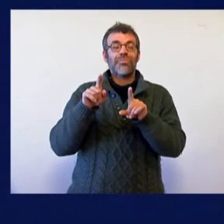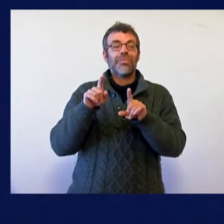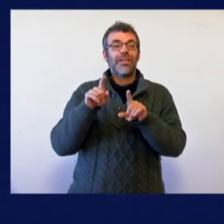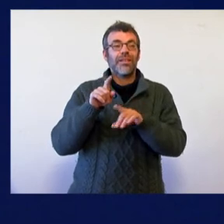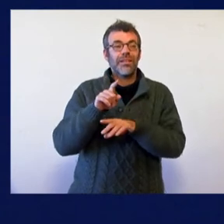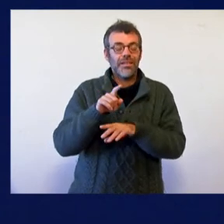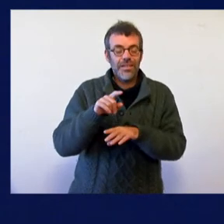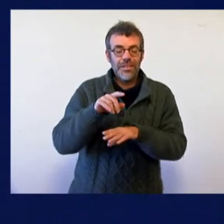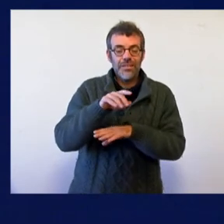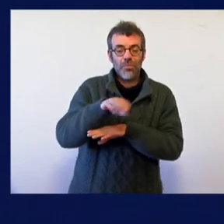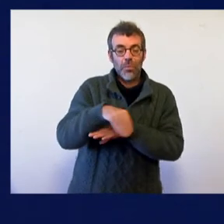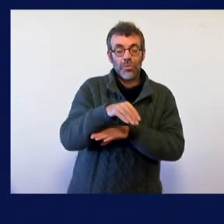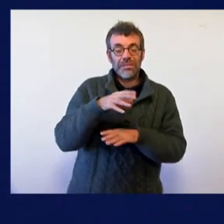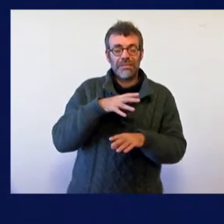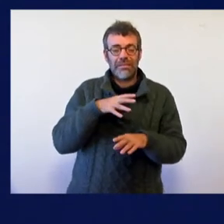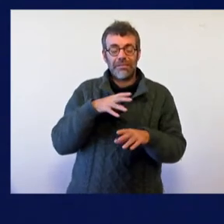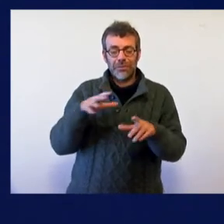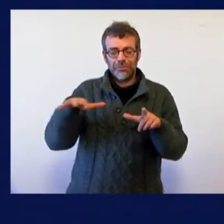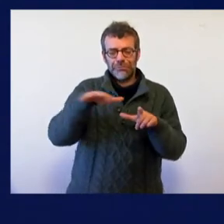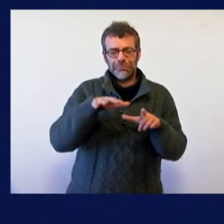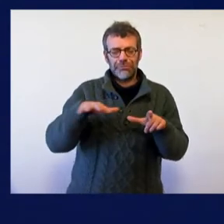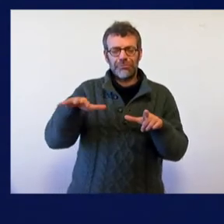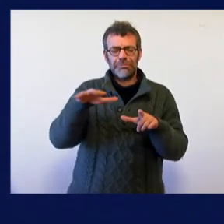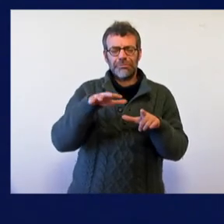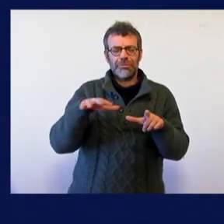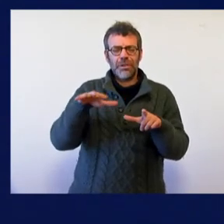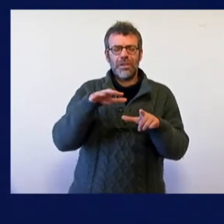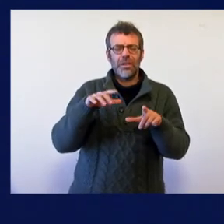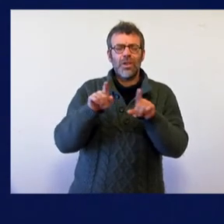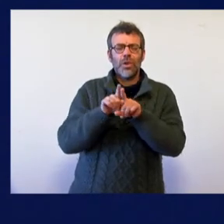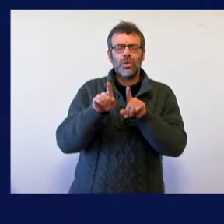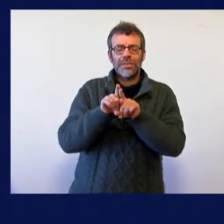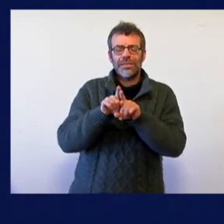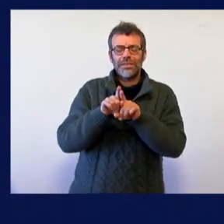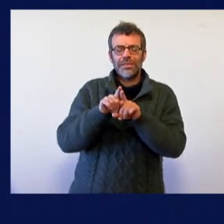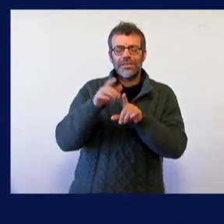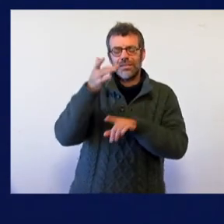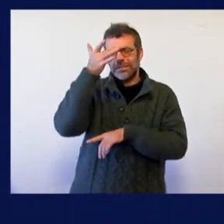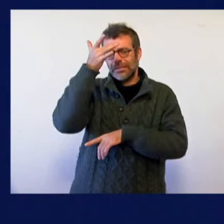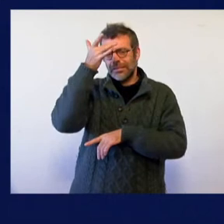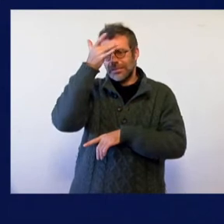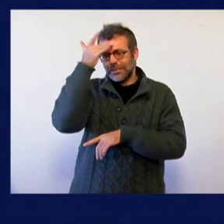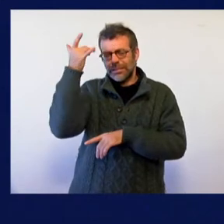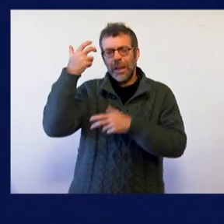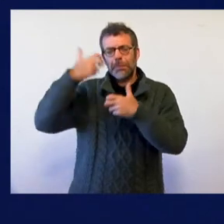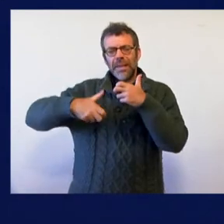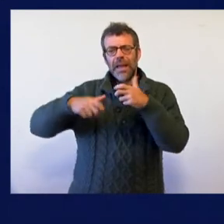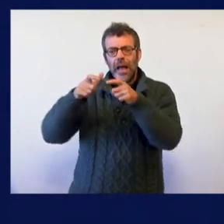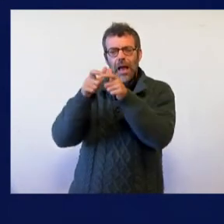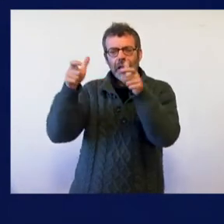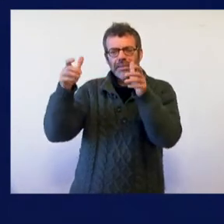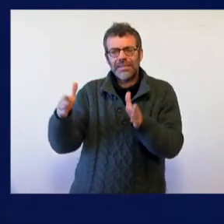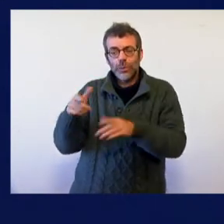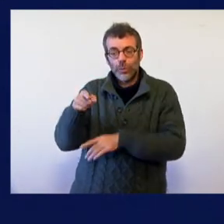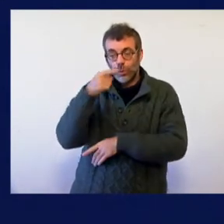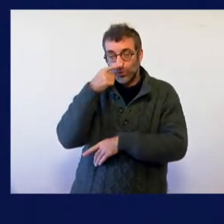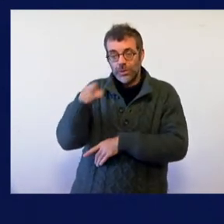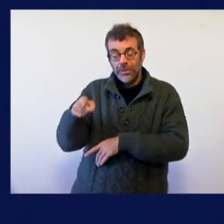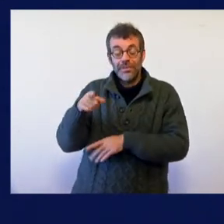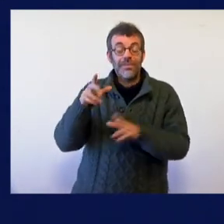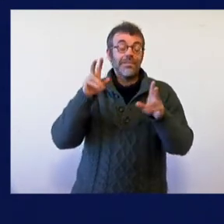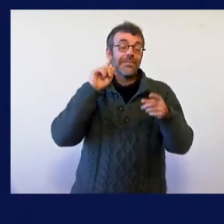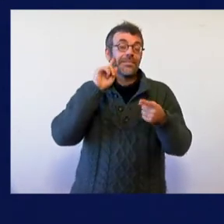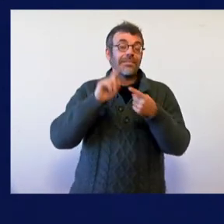Et qu'il y a un projet aussi avec l'Institut Saint-Pierre. Peut-être vous pourriez voir avec eux, je pense que c'est très intéressant,